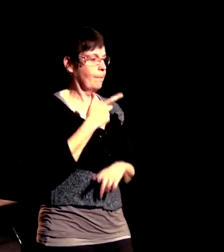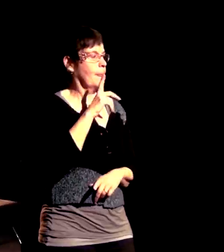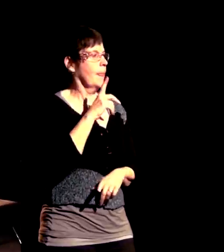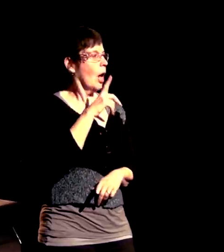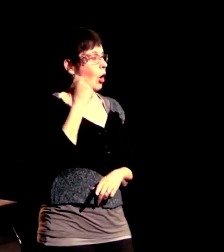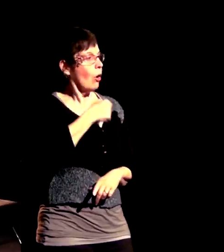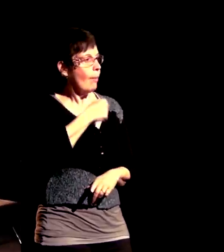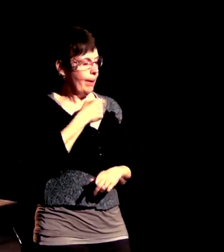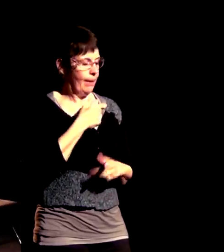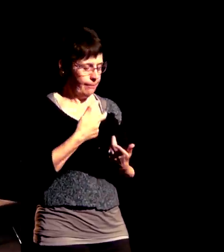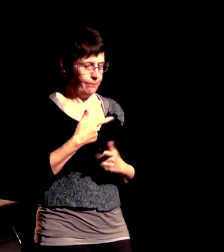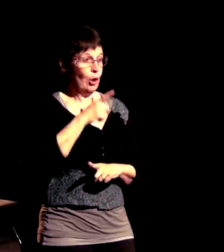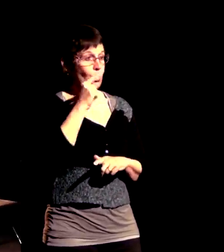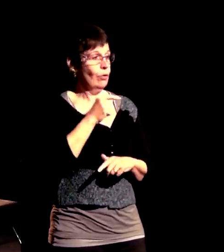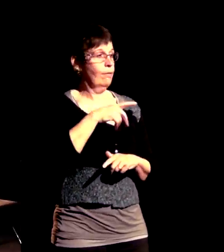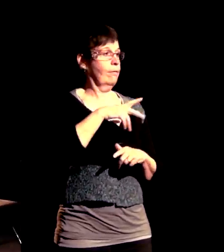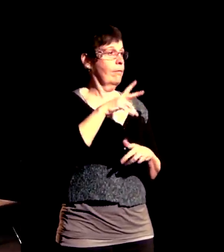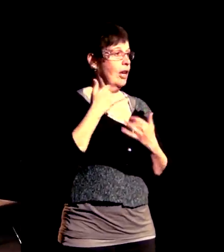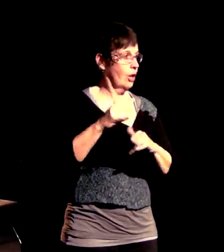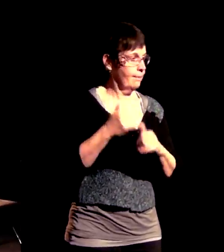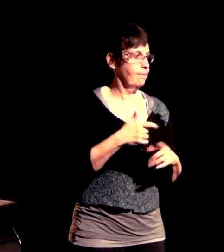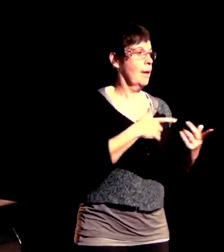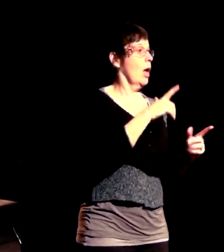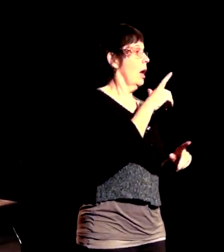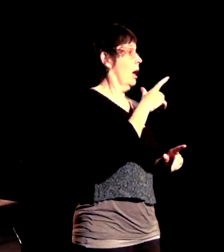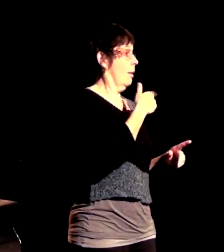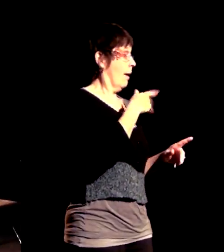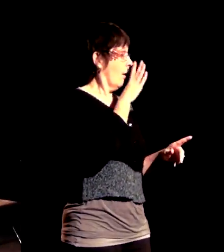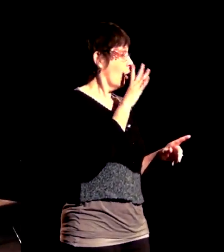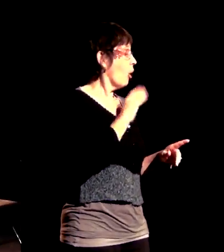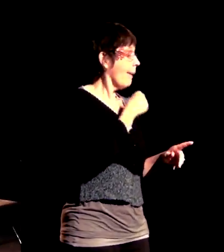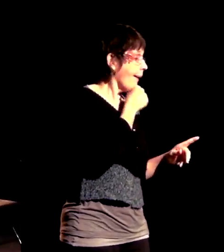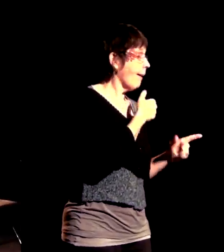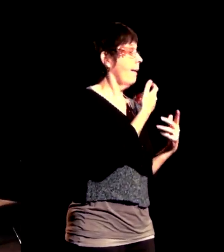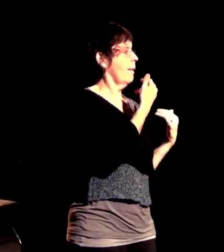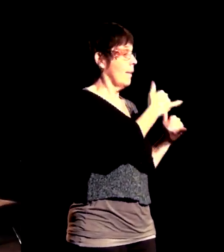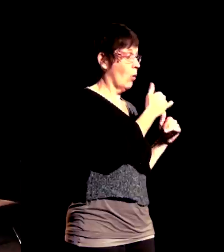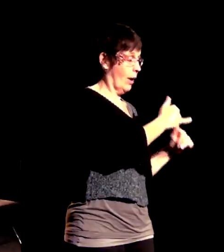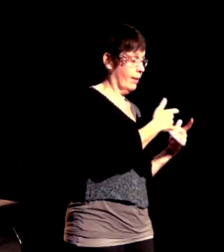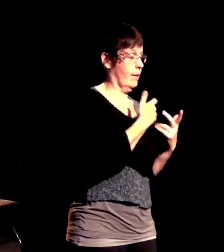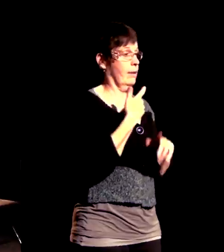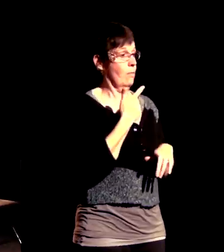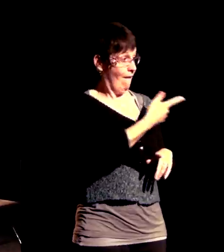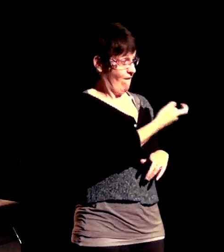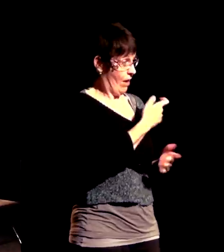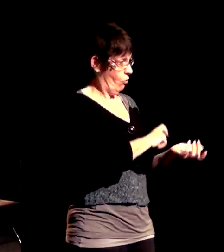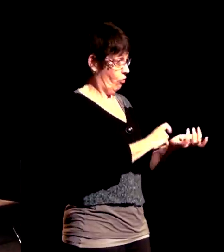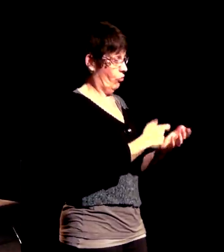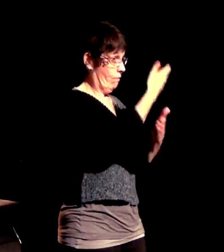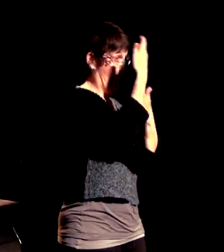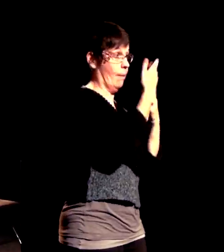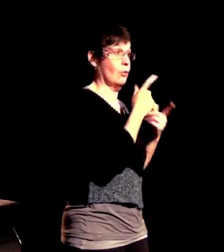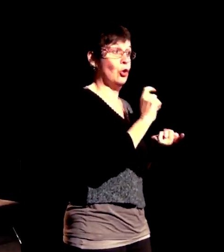algérien. Moi, mon grand-père était algérien, ma grand-mère était marocaine. Donc je suis petit-fils d'immigrés du Maghreb. Je devrais être